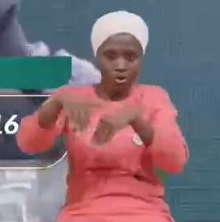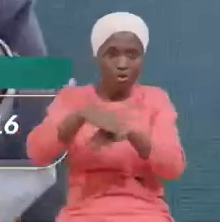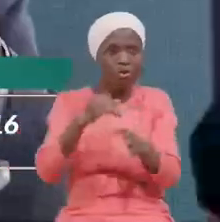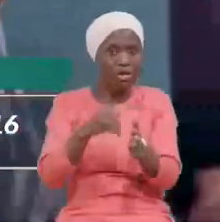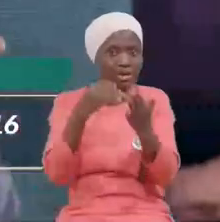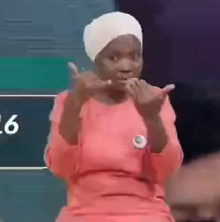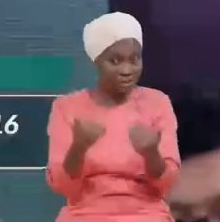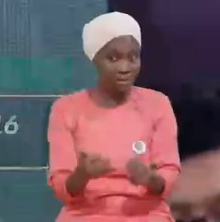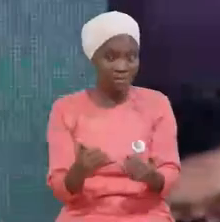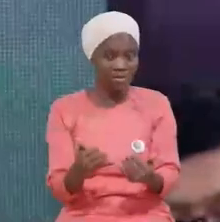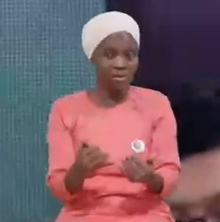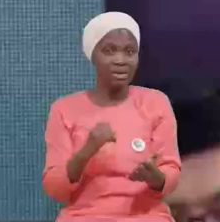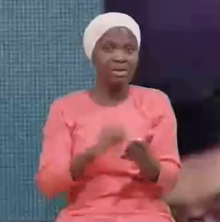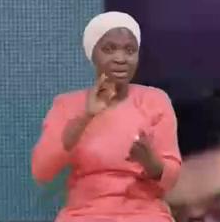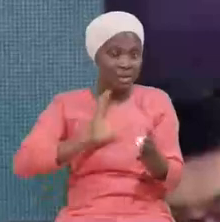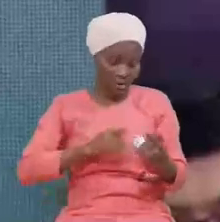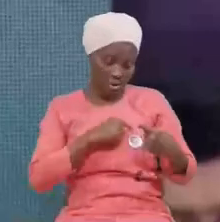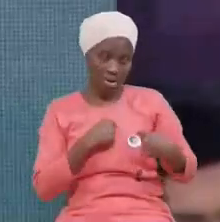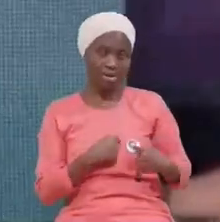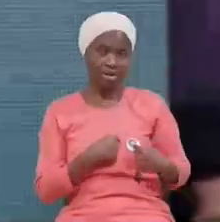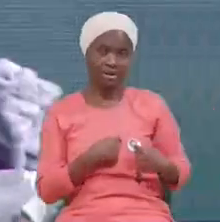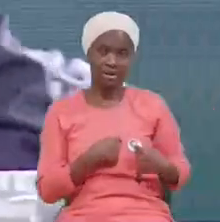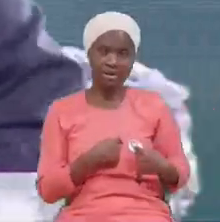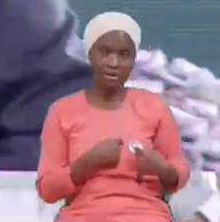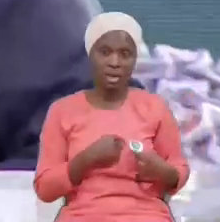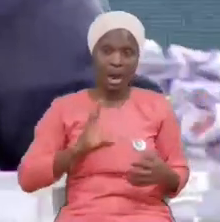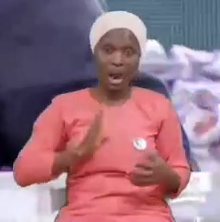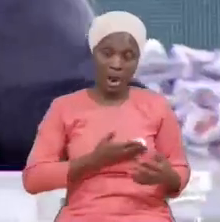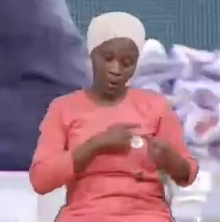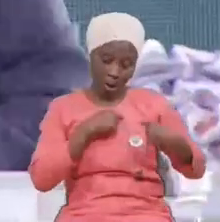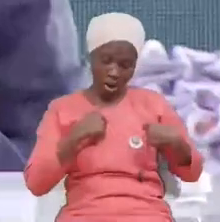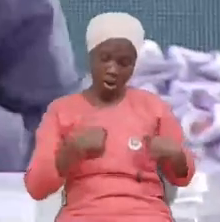Nous veillons maintenant sur notre cœur. Notre cœur.